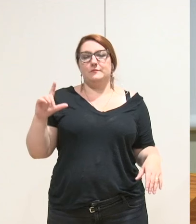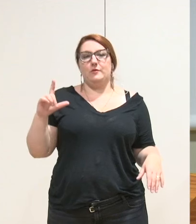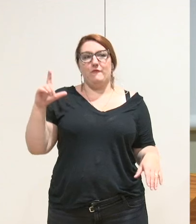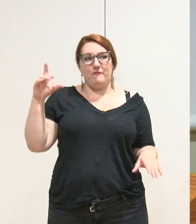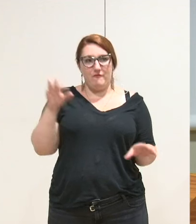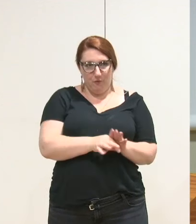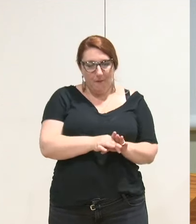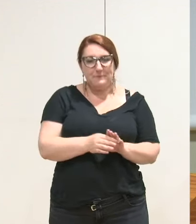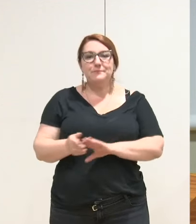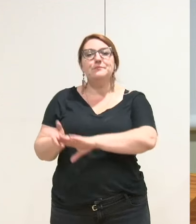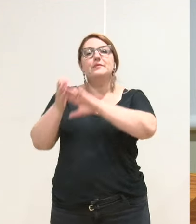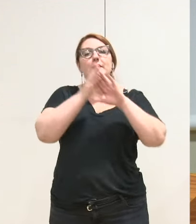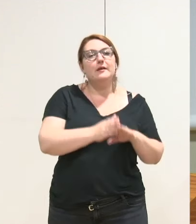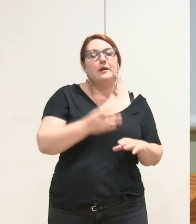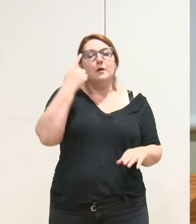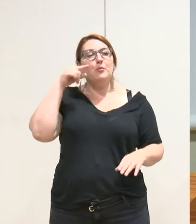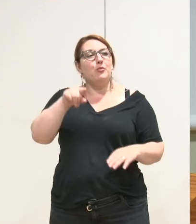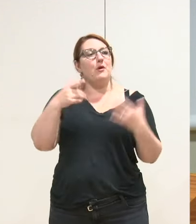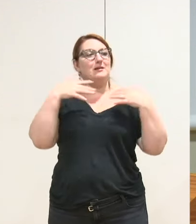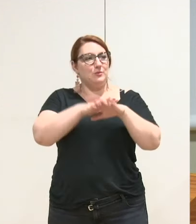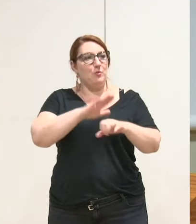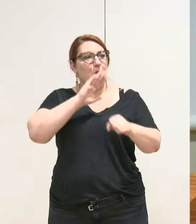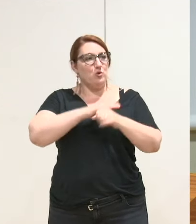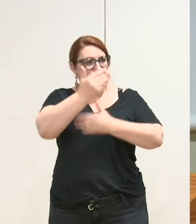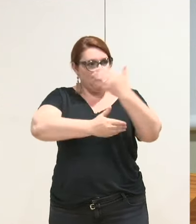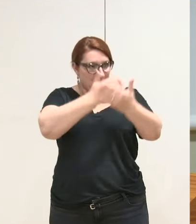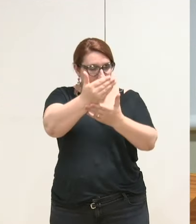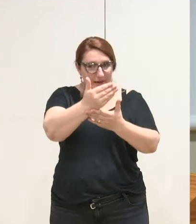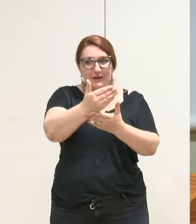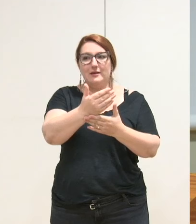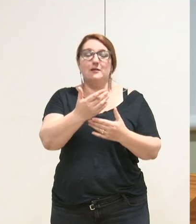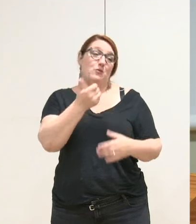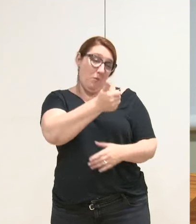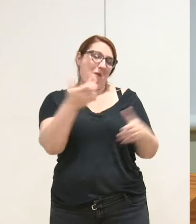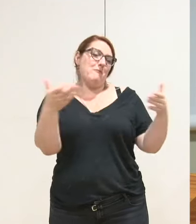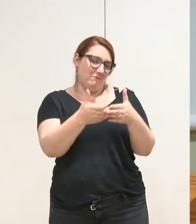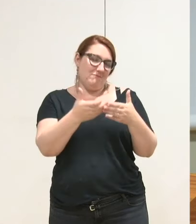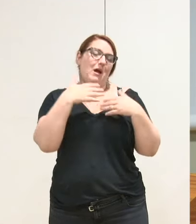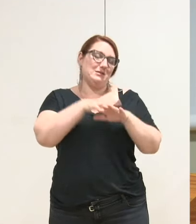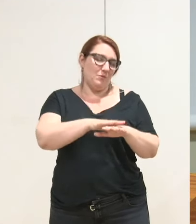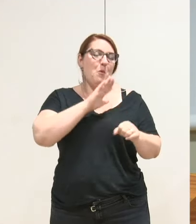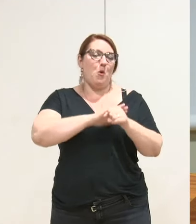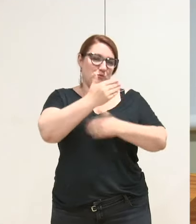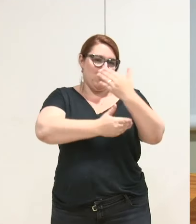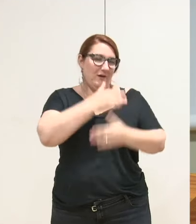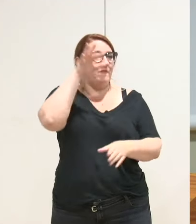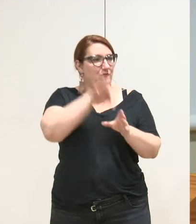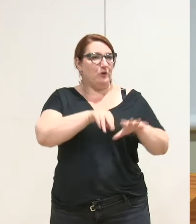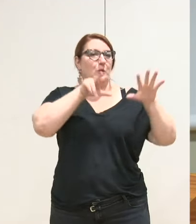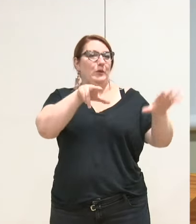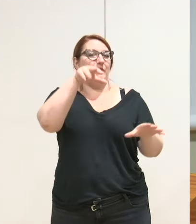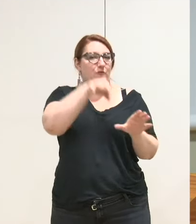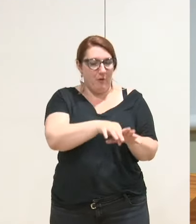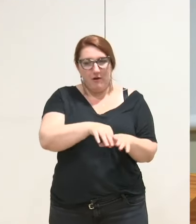voix pour le rassemblement de gauche et de progrès le rassemblement de gauche et de progrès qui a donc h voix pour les